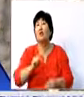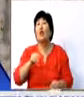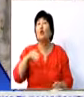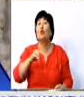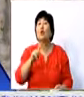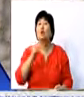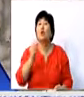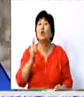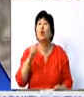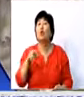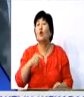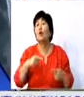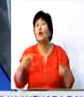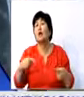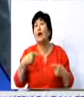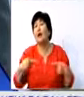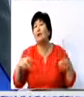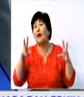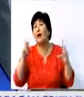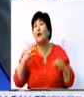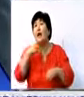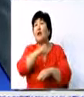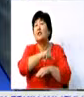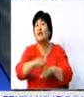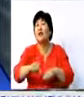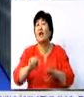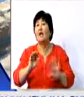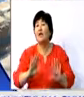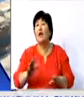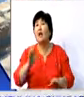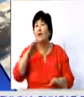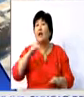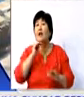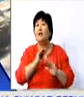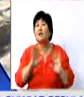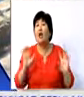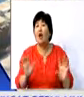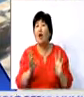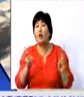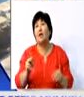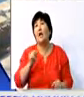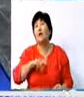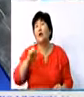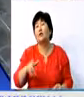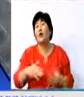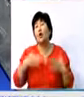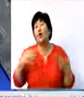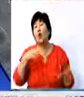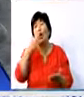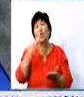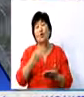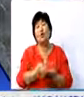Тұщықұдық, Қосмаман, Ұзынқұдық, Далақұдық деген шекара заставалары бар. Ел тыныштығын қамтамасыз етуде бұл қызметкерлерге үлкен